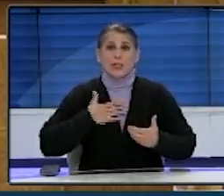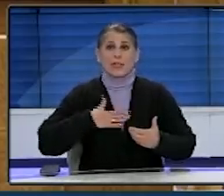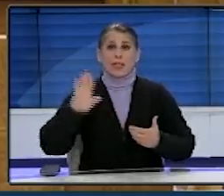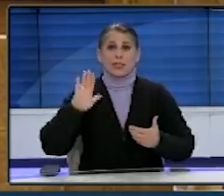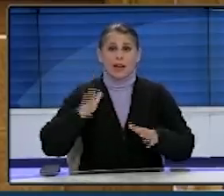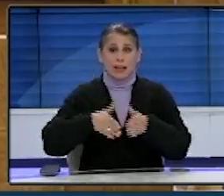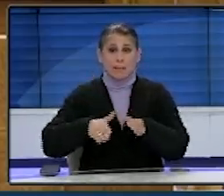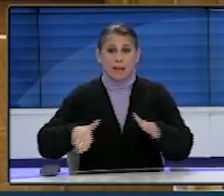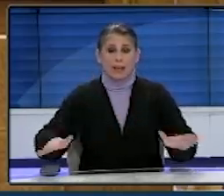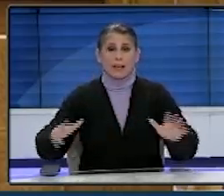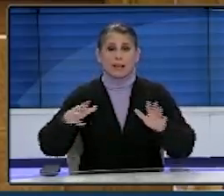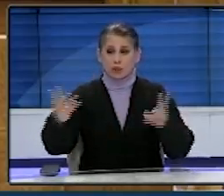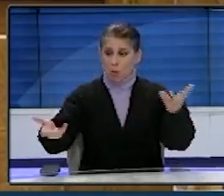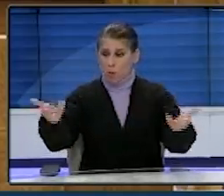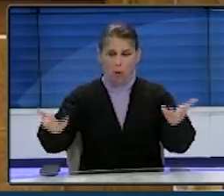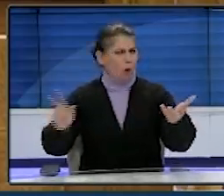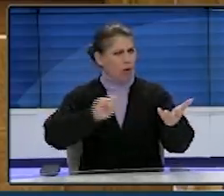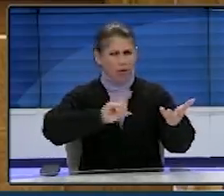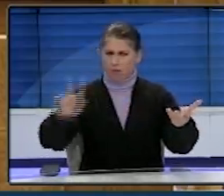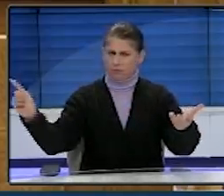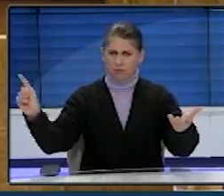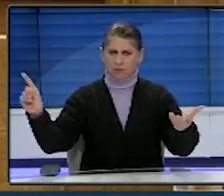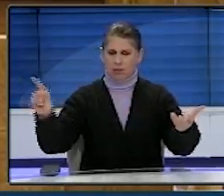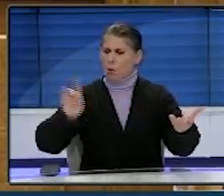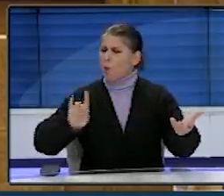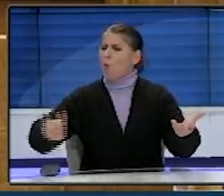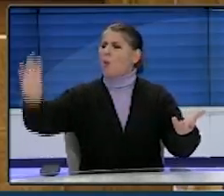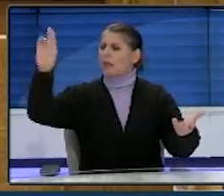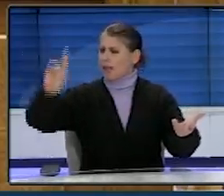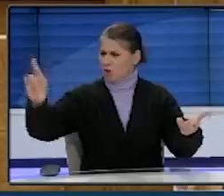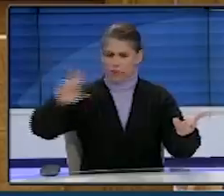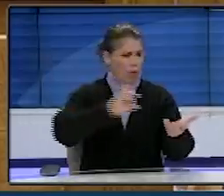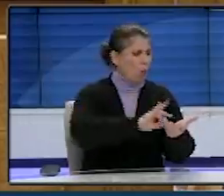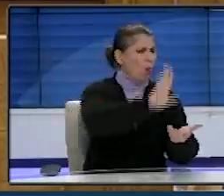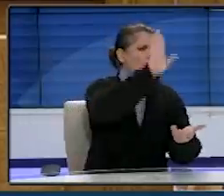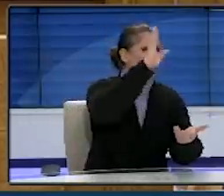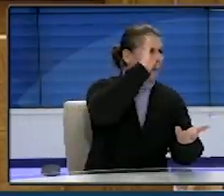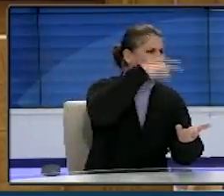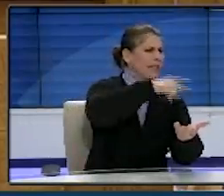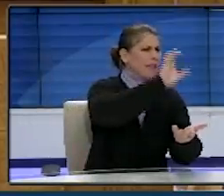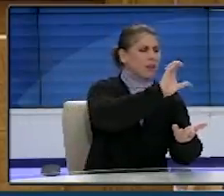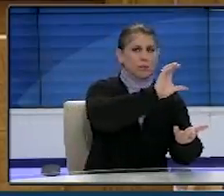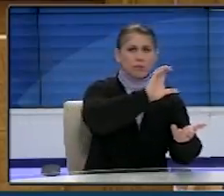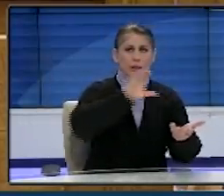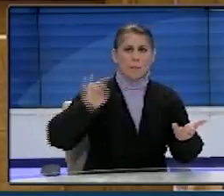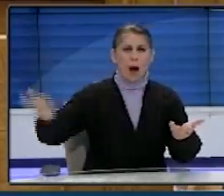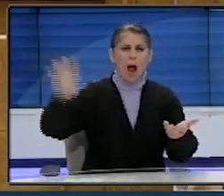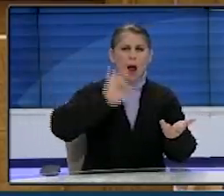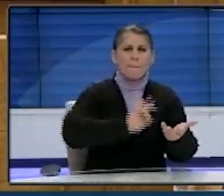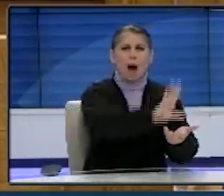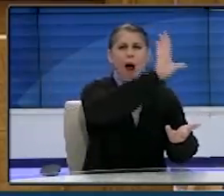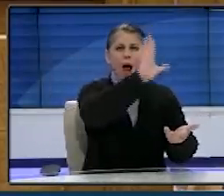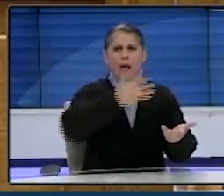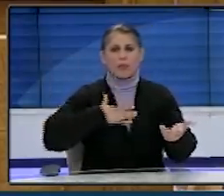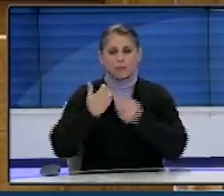διαλέξει ιμπεριαλιστικό πόλο, να χαράξει τη δική του αυτοτελή ανεξάρτητη γραμμή ενάντια σε όλους αυτούς